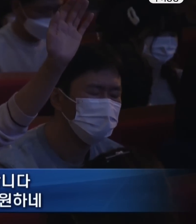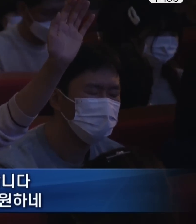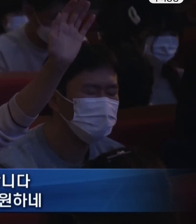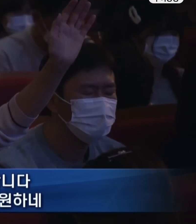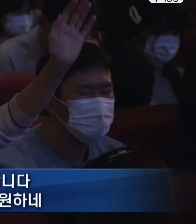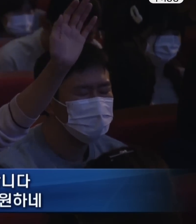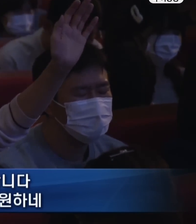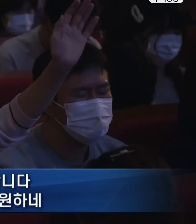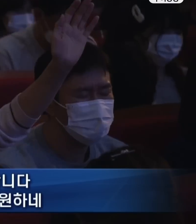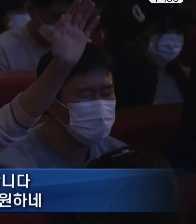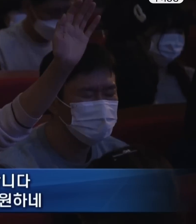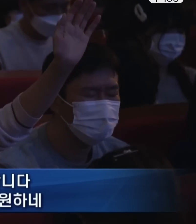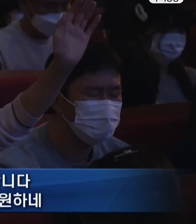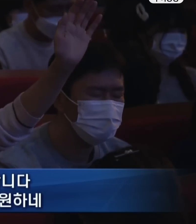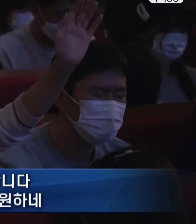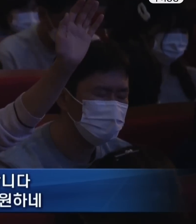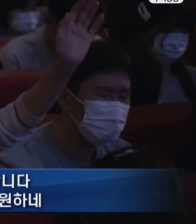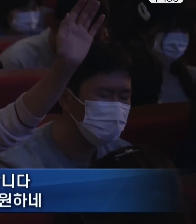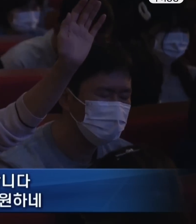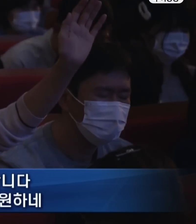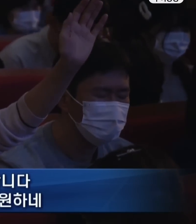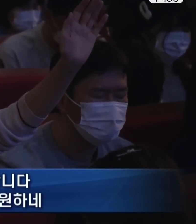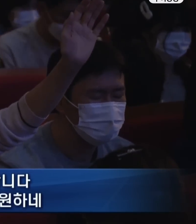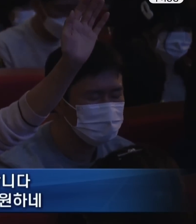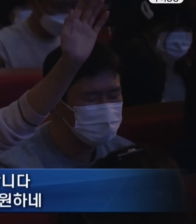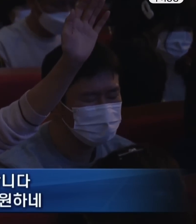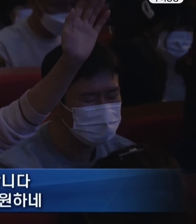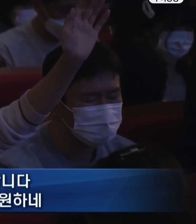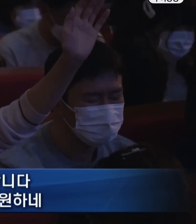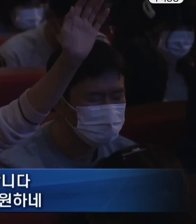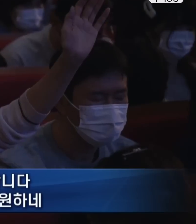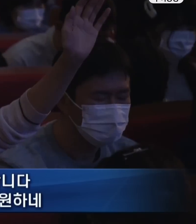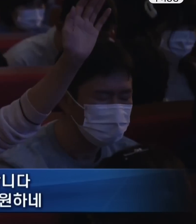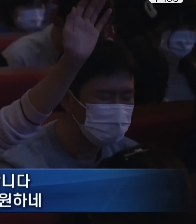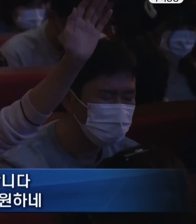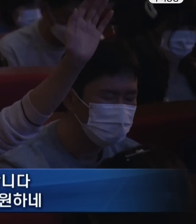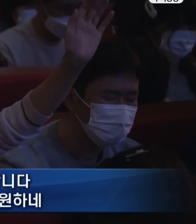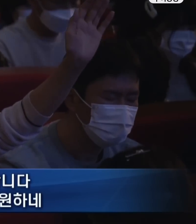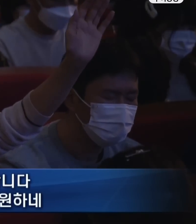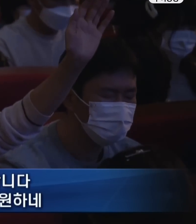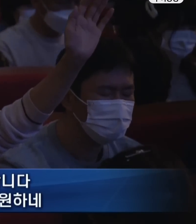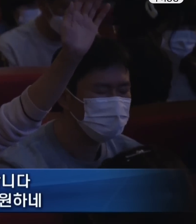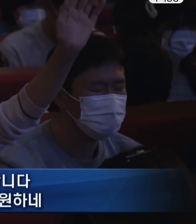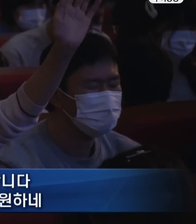있습니다. 주님, 우리 안에 많은 아픔과 상처가 있습니다. 사람으로부터 받았던 상처,